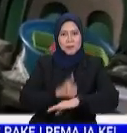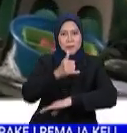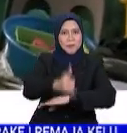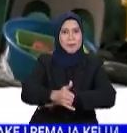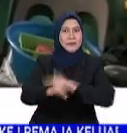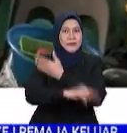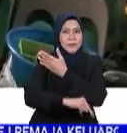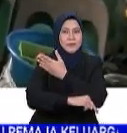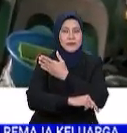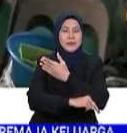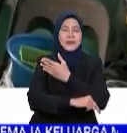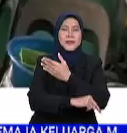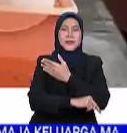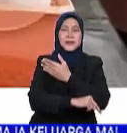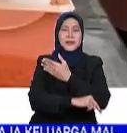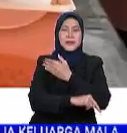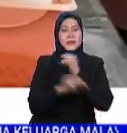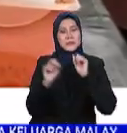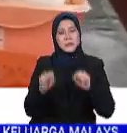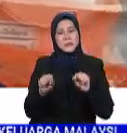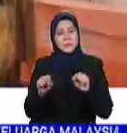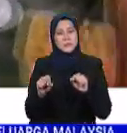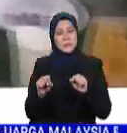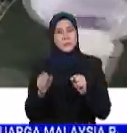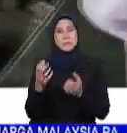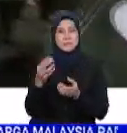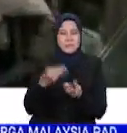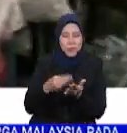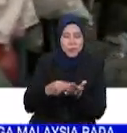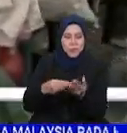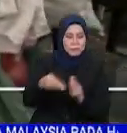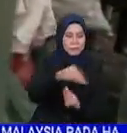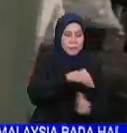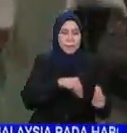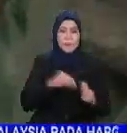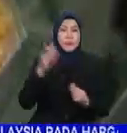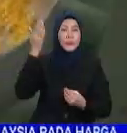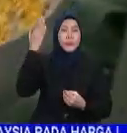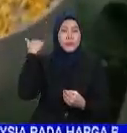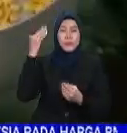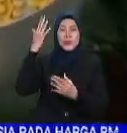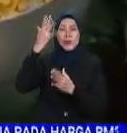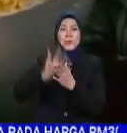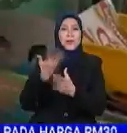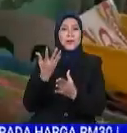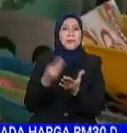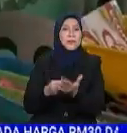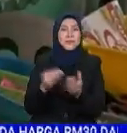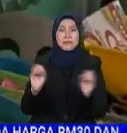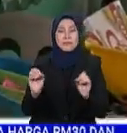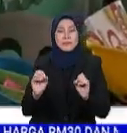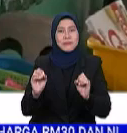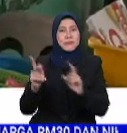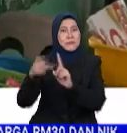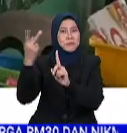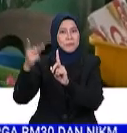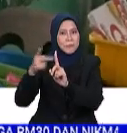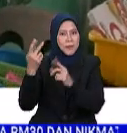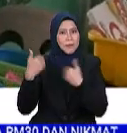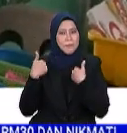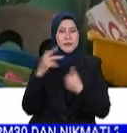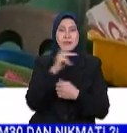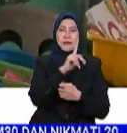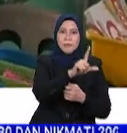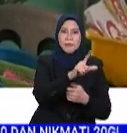juga kita cari duit kan dulu. Tutup tu memang tak ada 5 bulan. Banyak Pinang pun banyak. KL pun